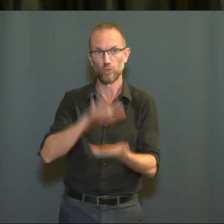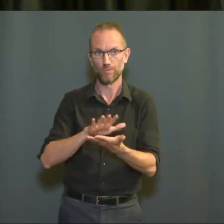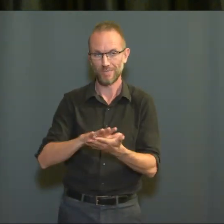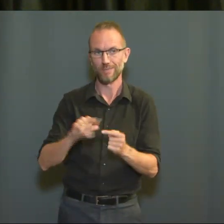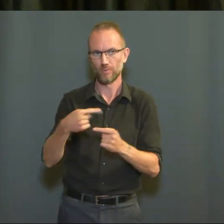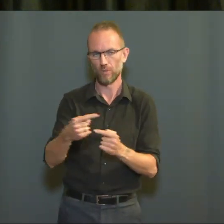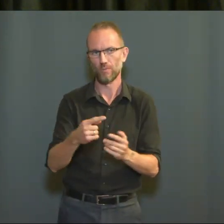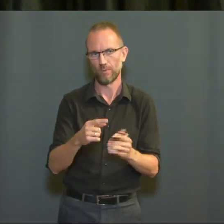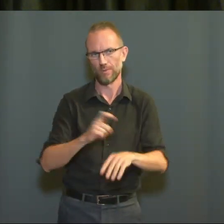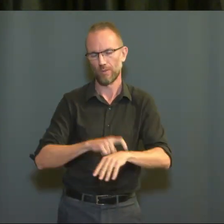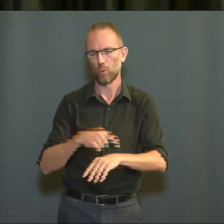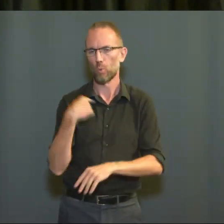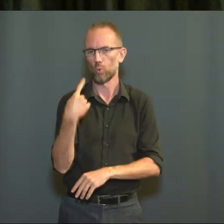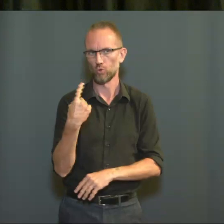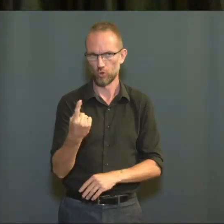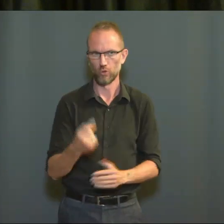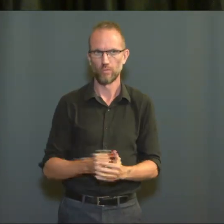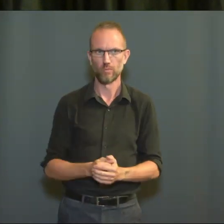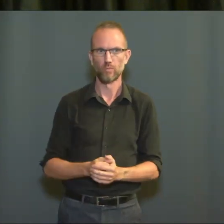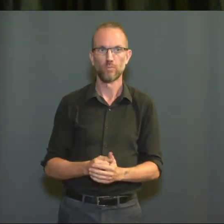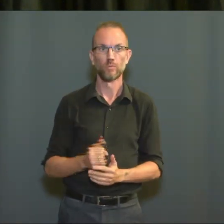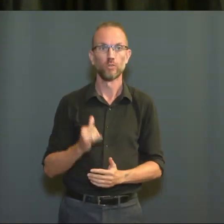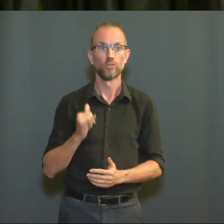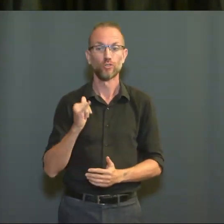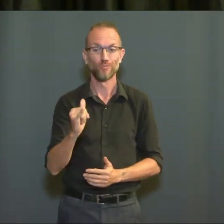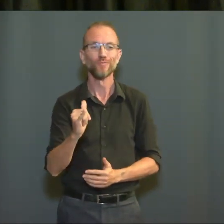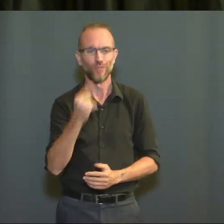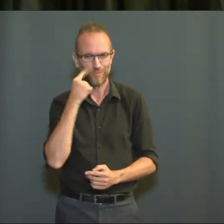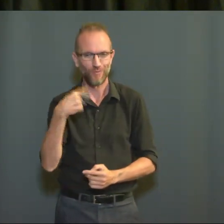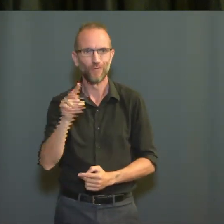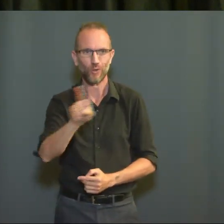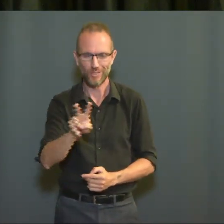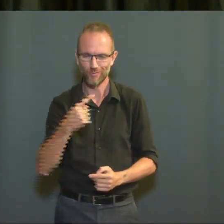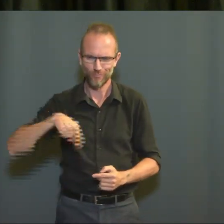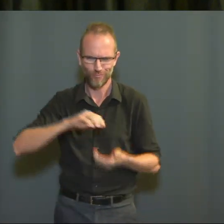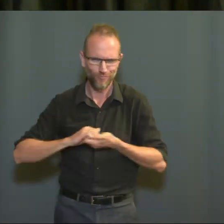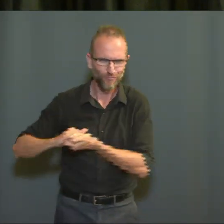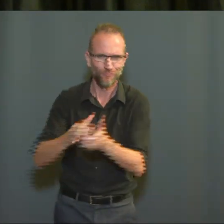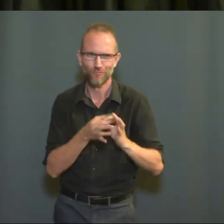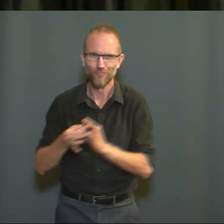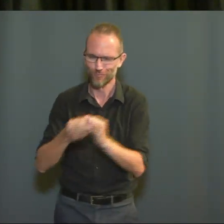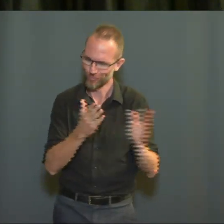d'information. D'ici là, continuons à agir ensemble et de manière solidaire. Bonne journée.